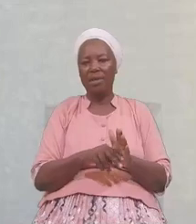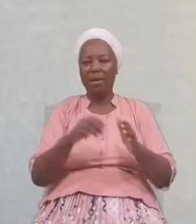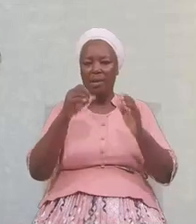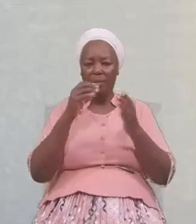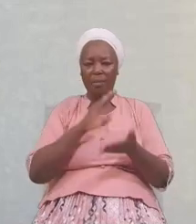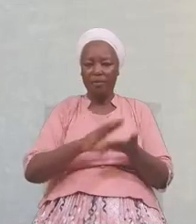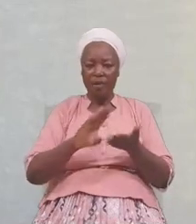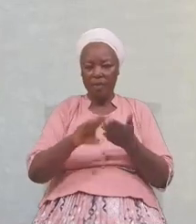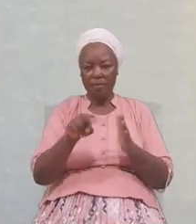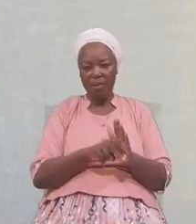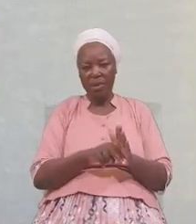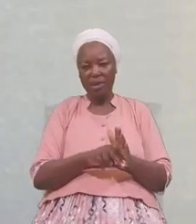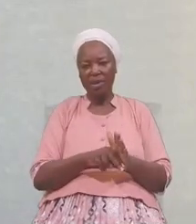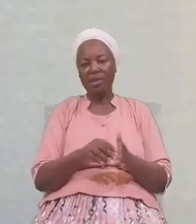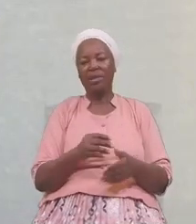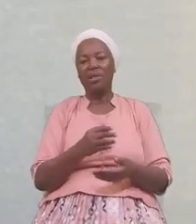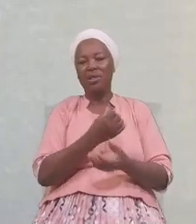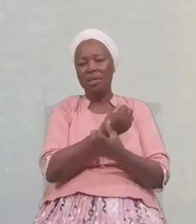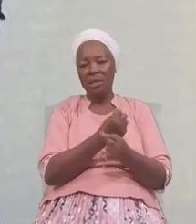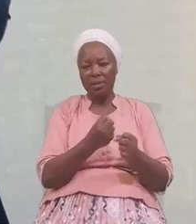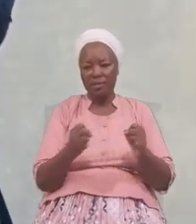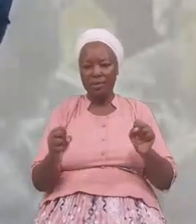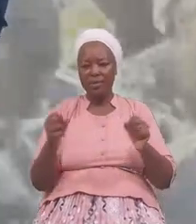Le salut, le pardon, maintenant.